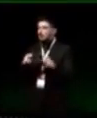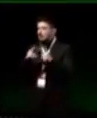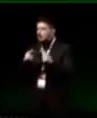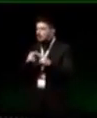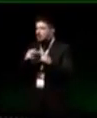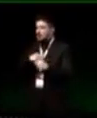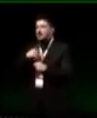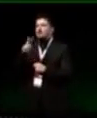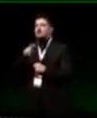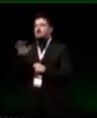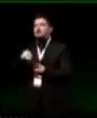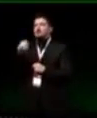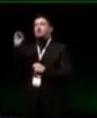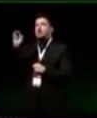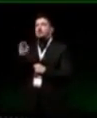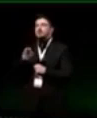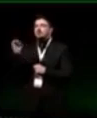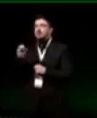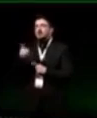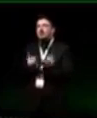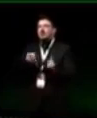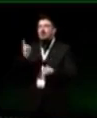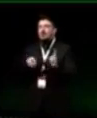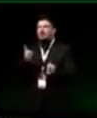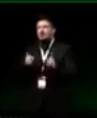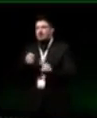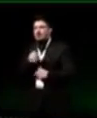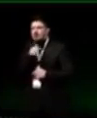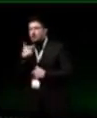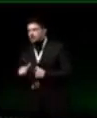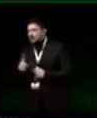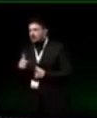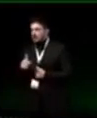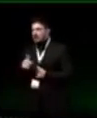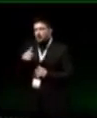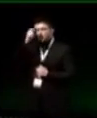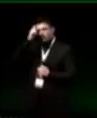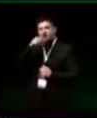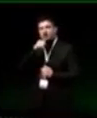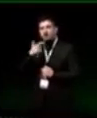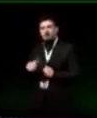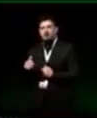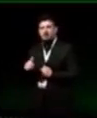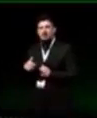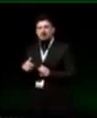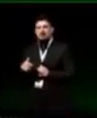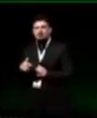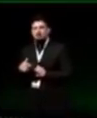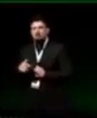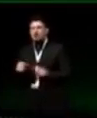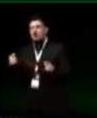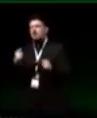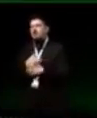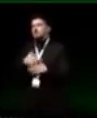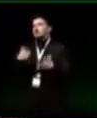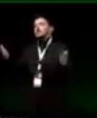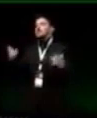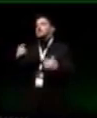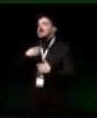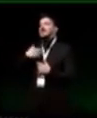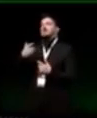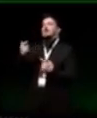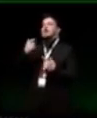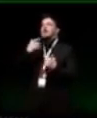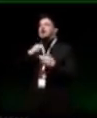5%, e la politica non serve, il governo non serve. Mentre questi grandi esperti commentatori